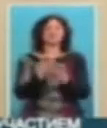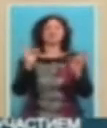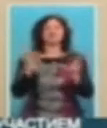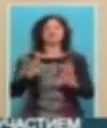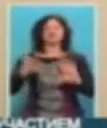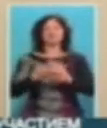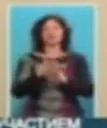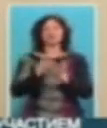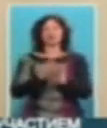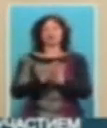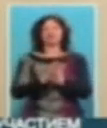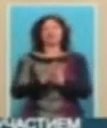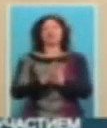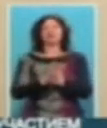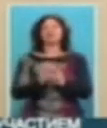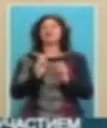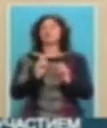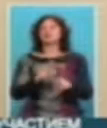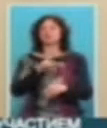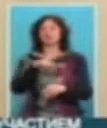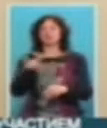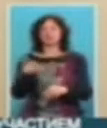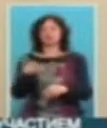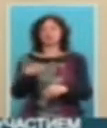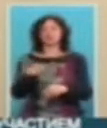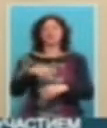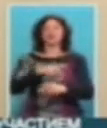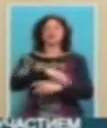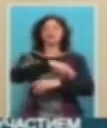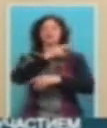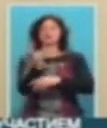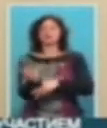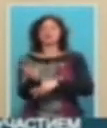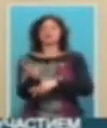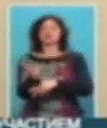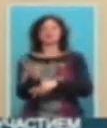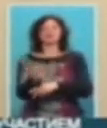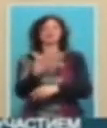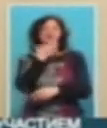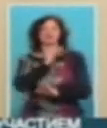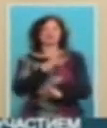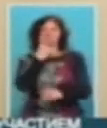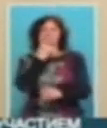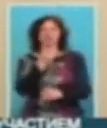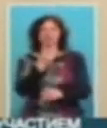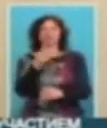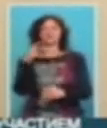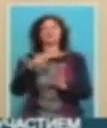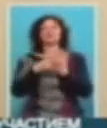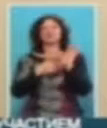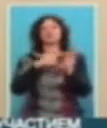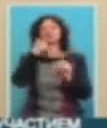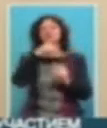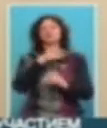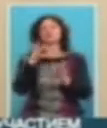состоянии, представляют опасность угрозы обрушения, а также имеют внешний неприглядный вид. В 2018 году